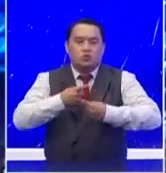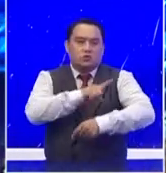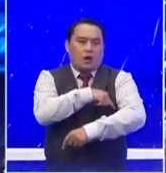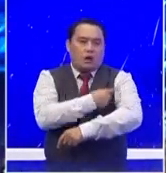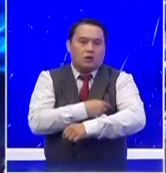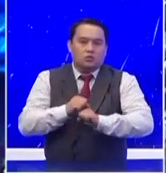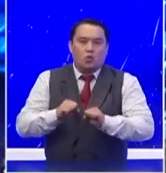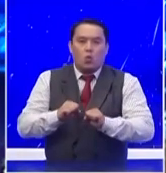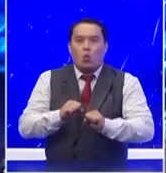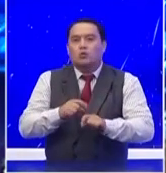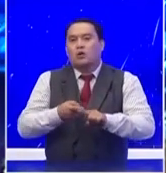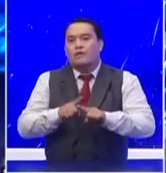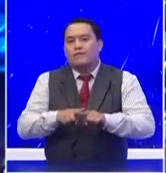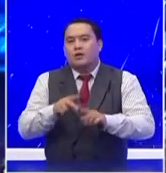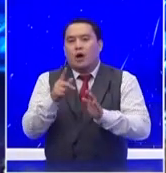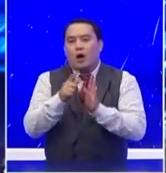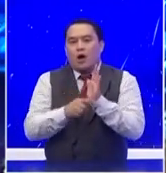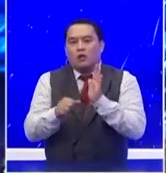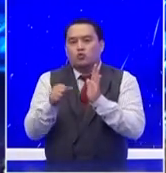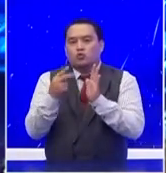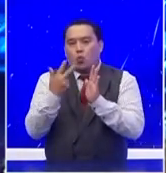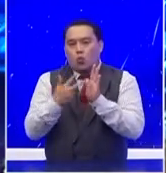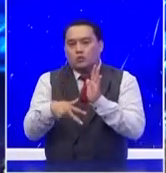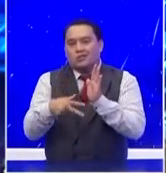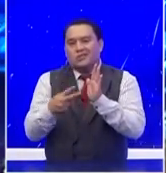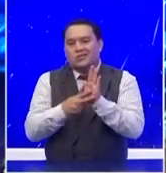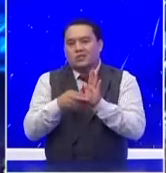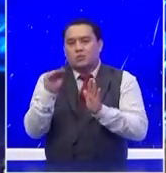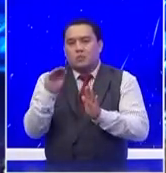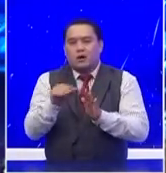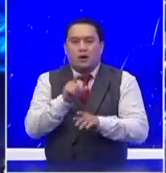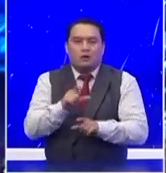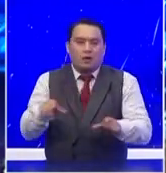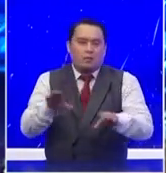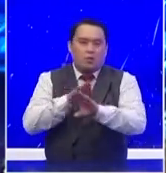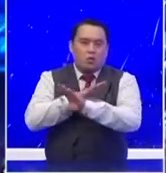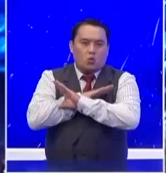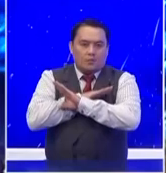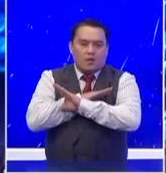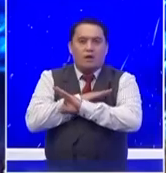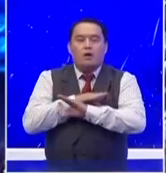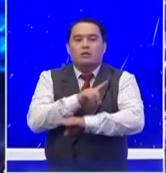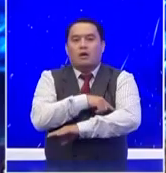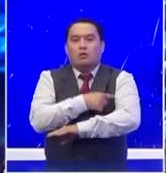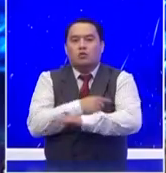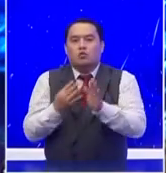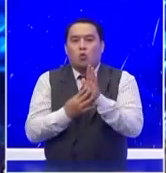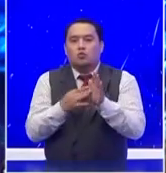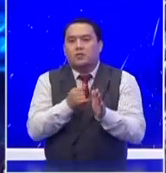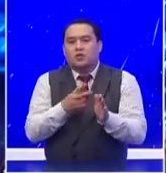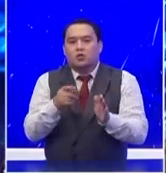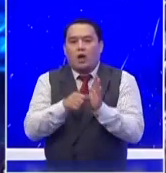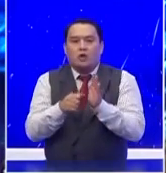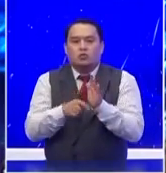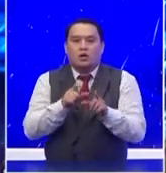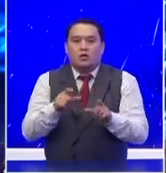ұйымының мәліметі бойынша COVID-19 індетінен 638 мың адам көз жұмған. Дәрігерлер арпалысып бақ жатыр. 9 миллион 600 мың